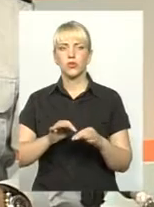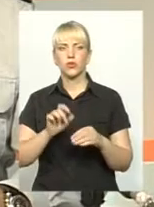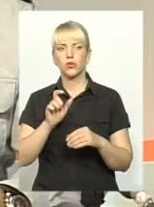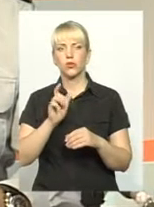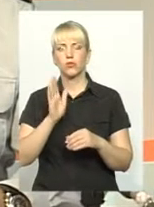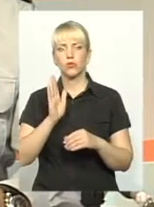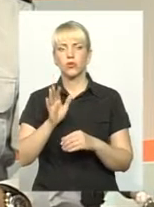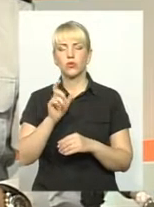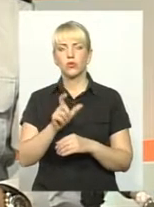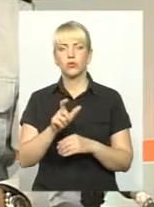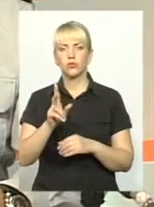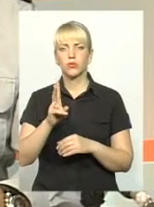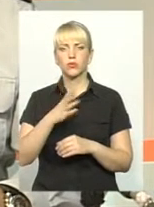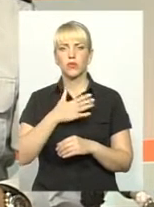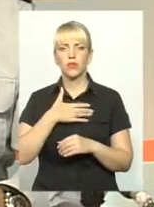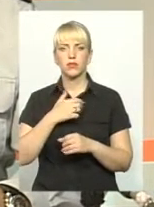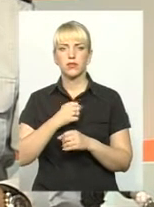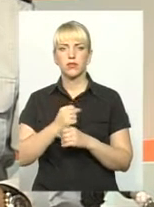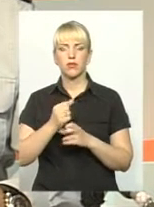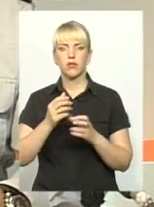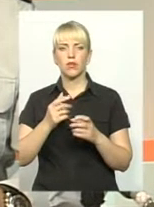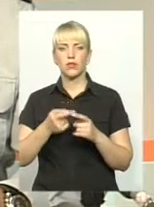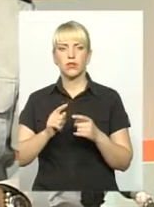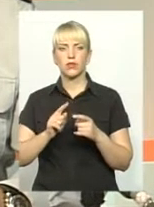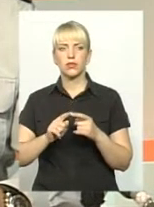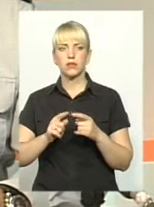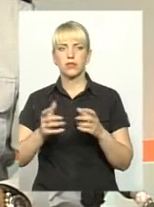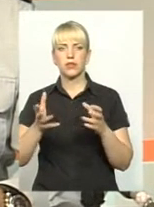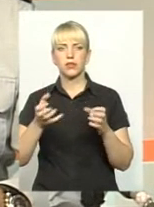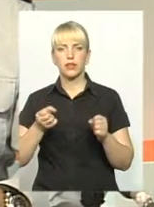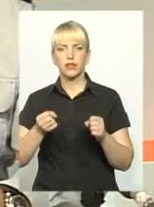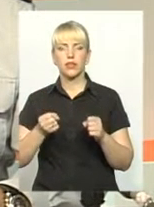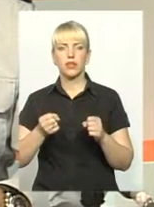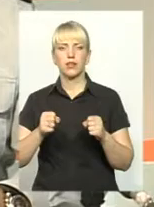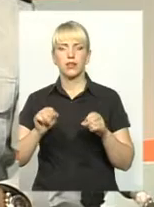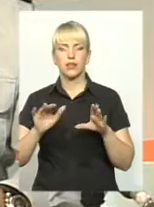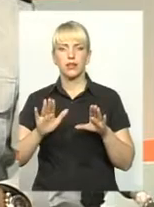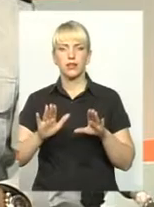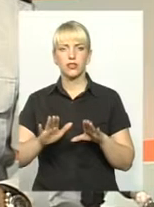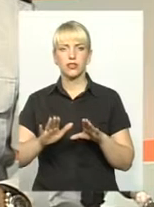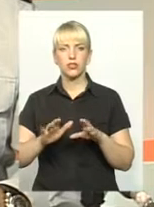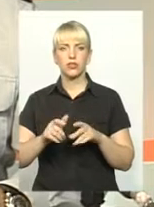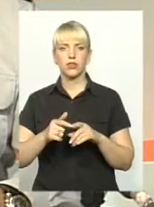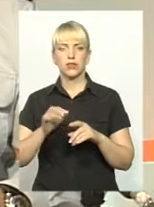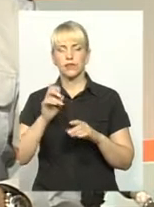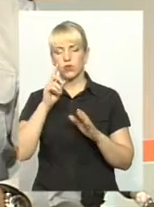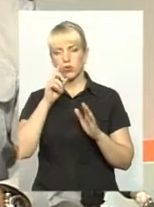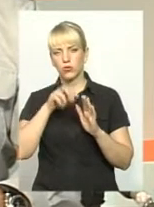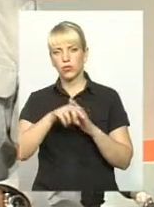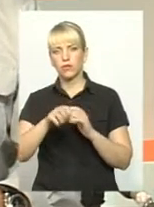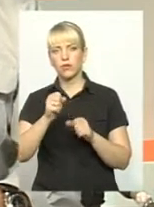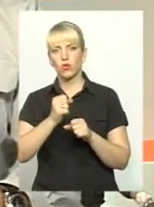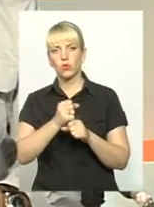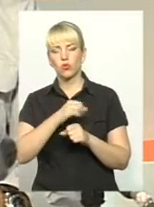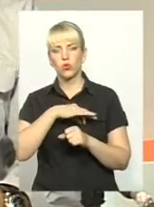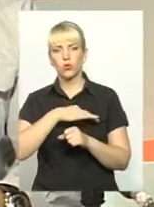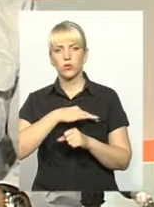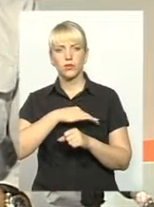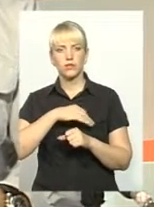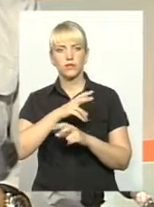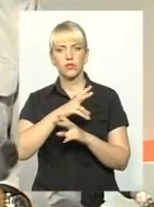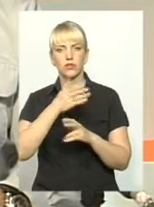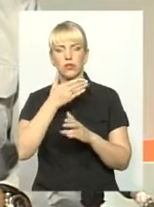особи, які не задоволені прийняттям процесуальних рішень. Зрозуміло, що втручатися в роботу слідству ніхто не має права,